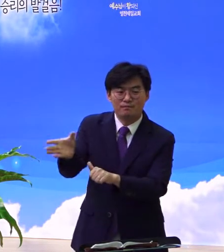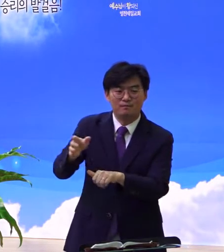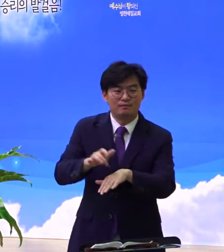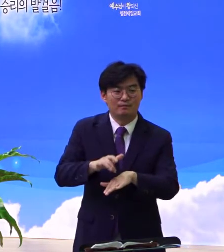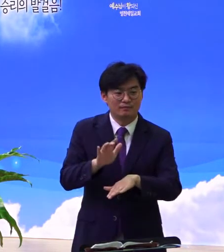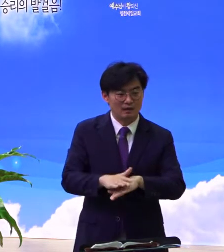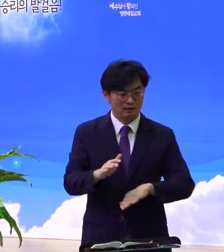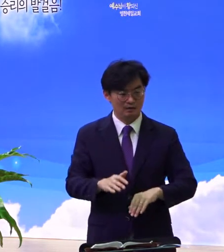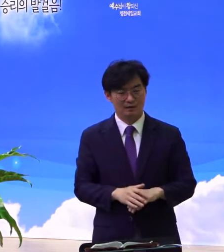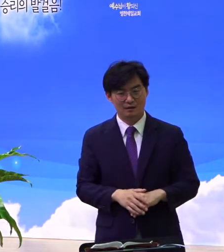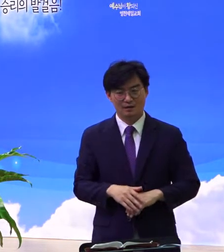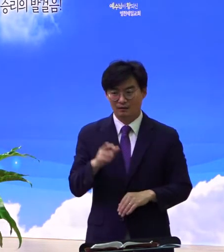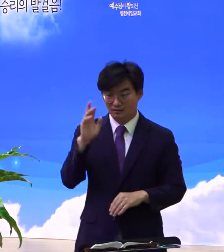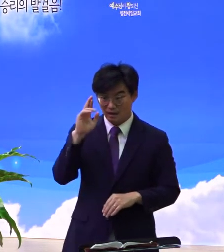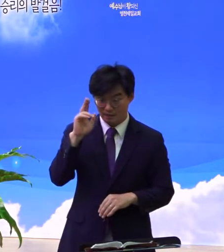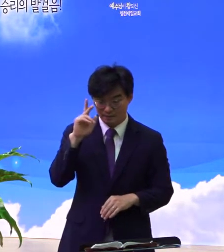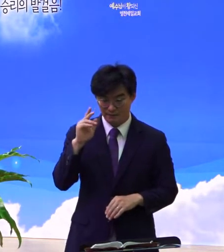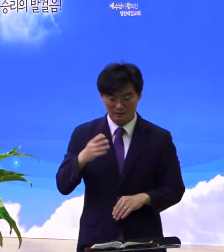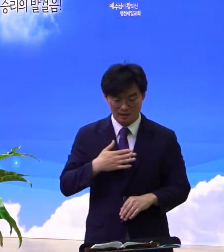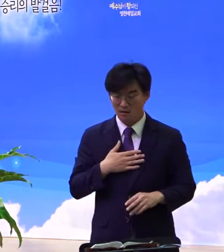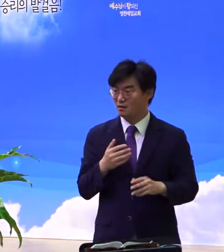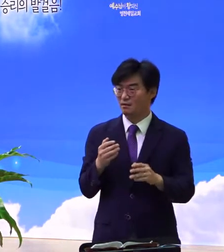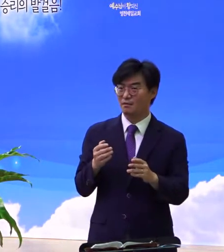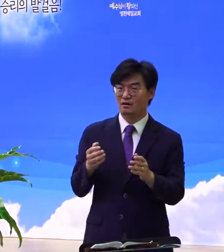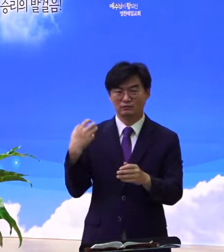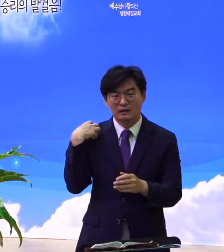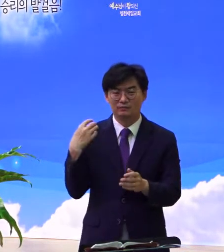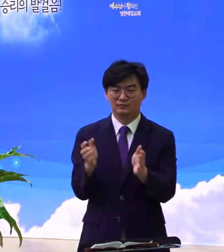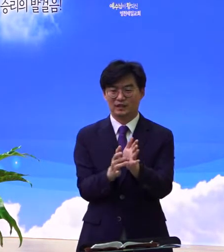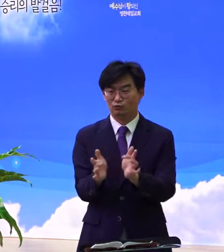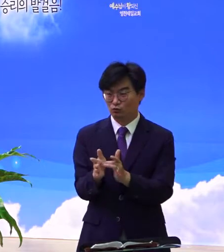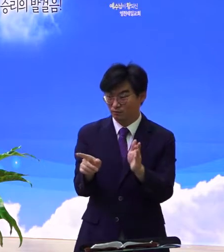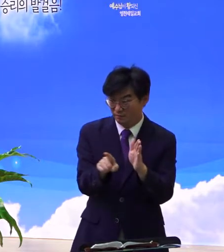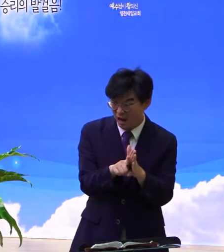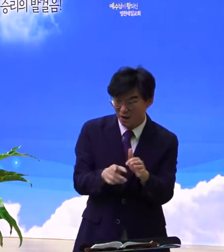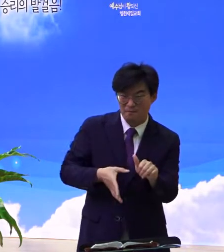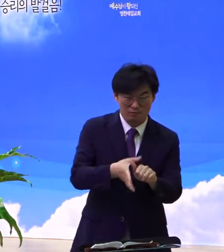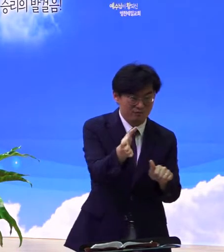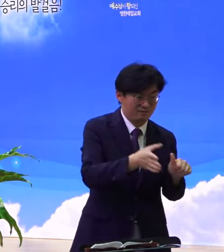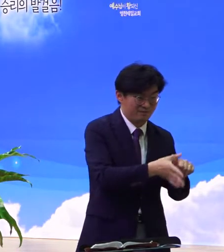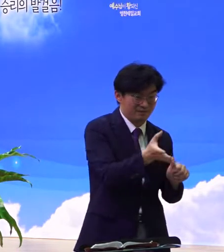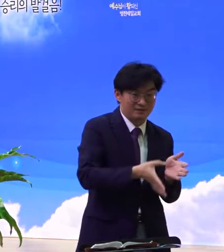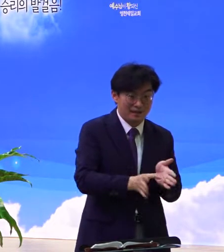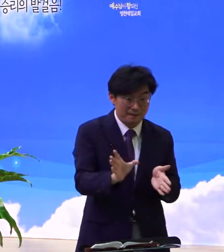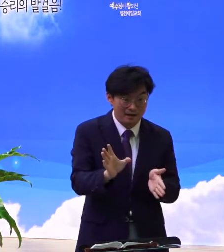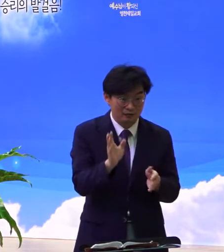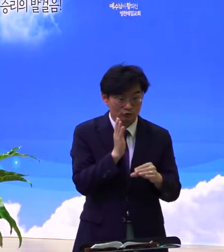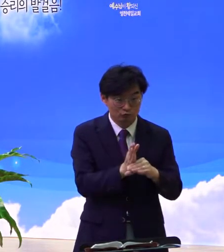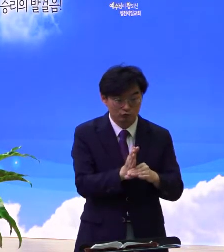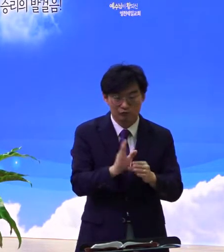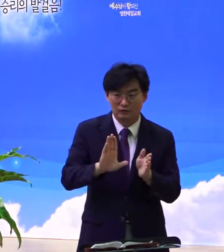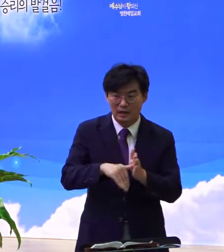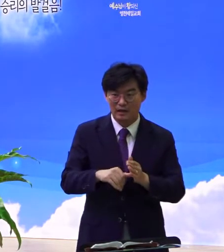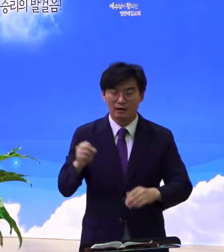등등해서 다메섹으로 가고 있다가 그 길에 호련히 하늘로부터 빛이